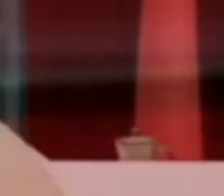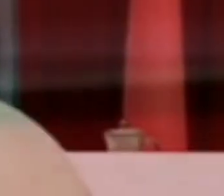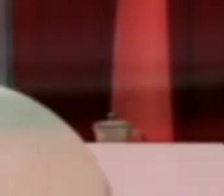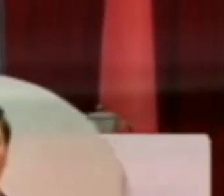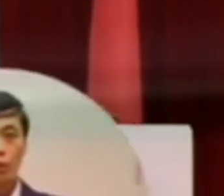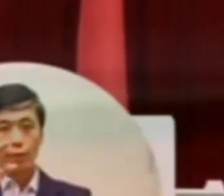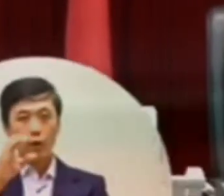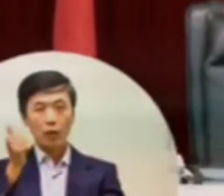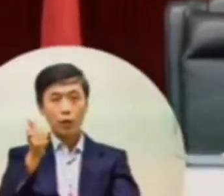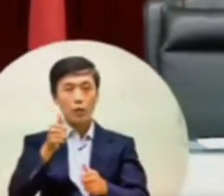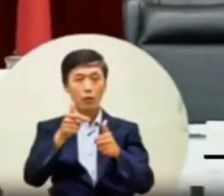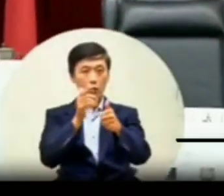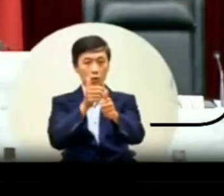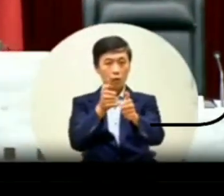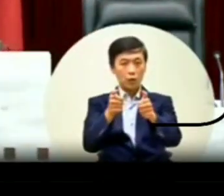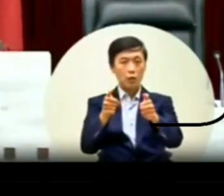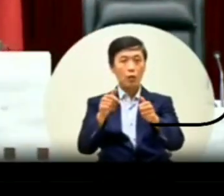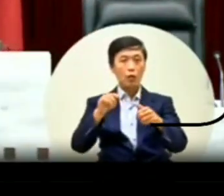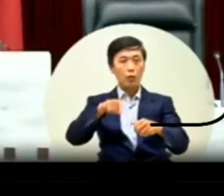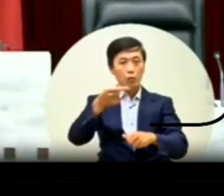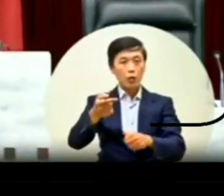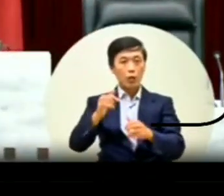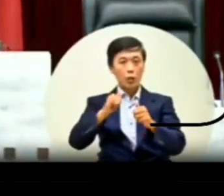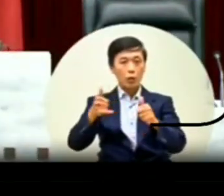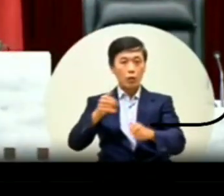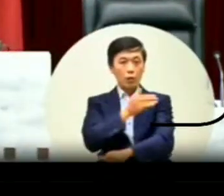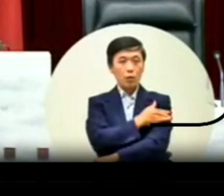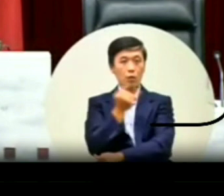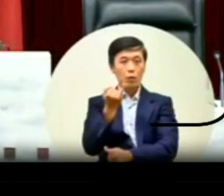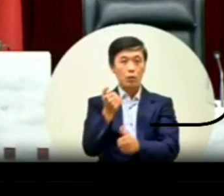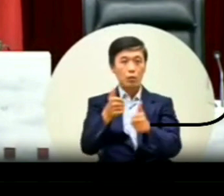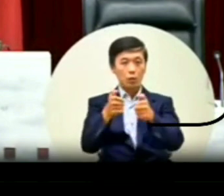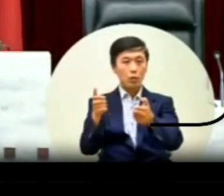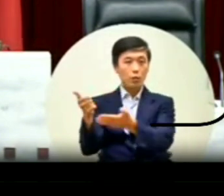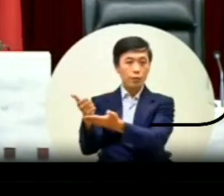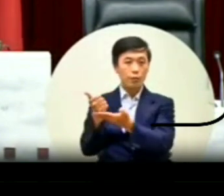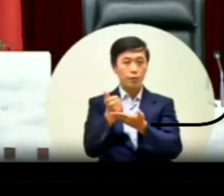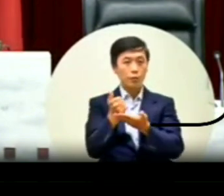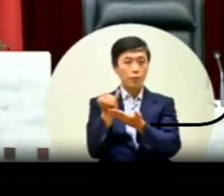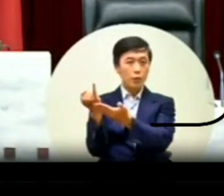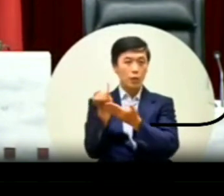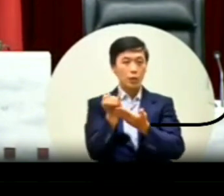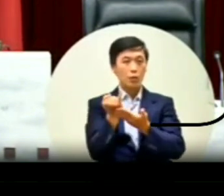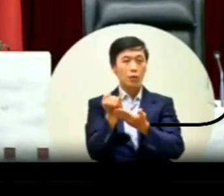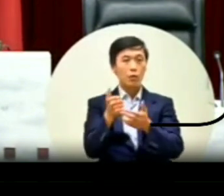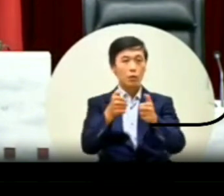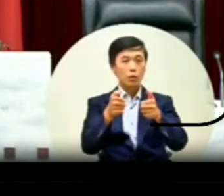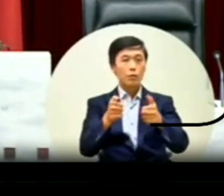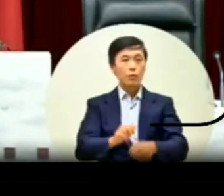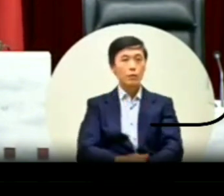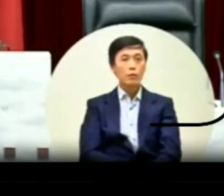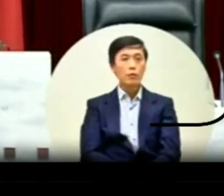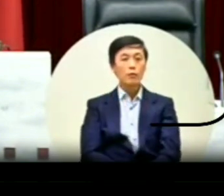继续，我们请陈丽娜议员发言。陈议员，请。 好，谢谢。